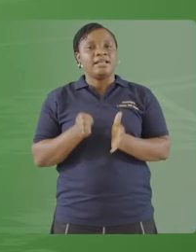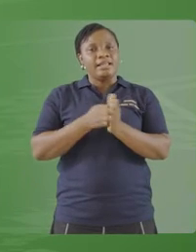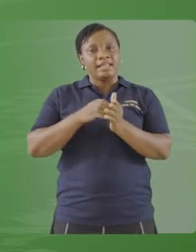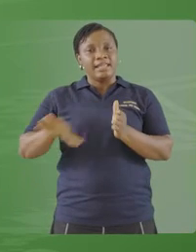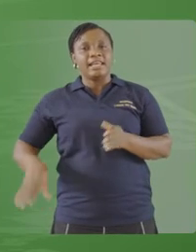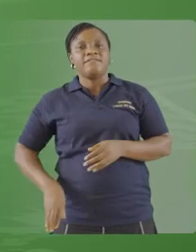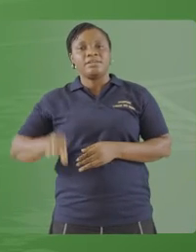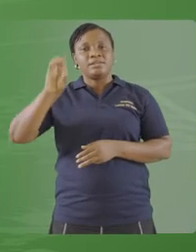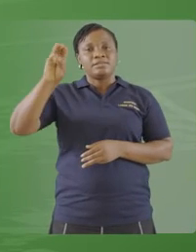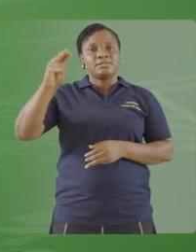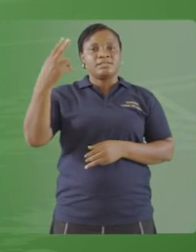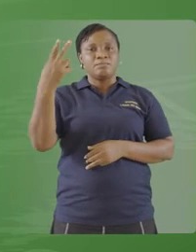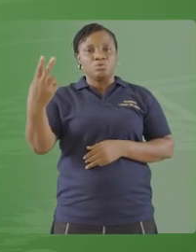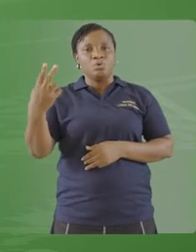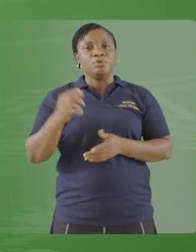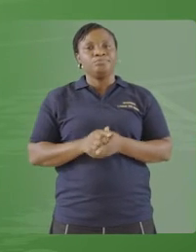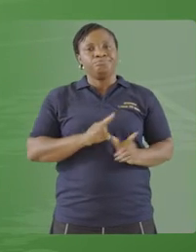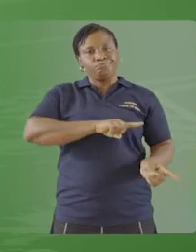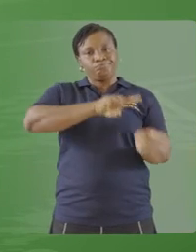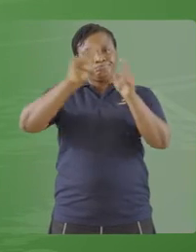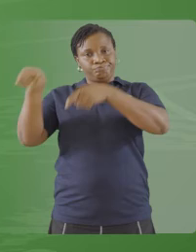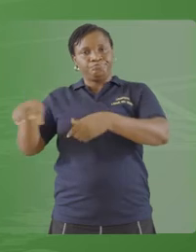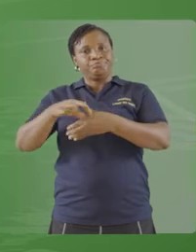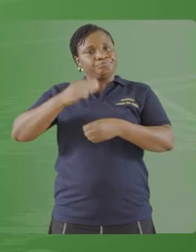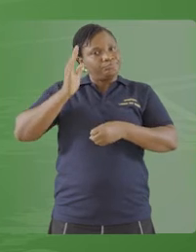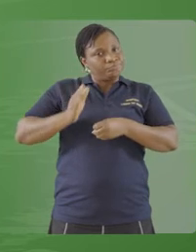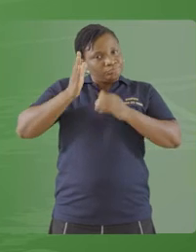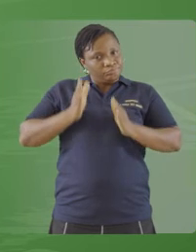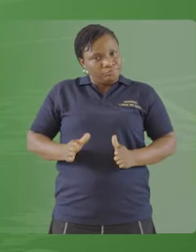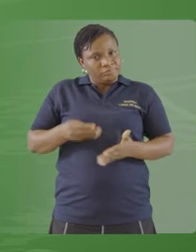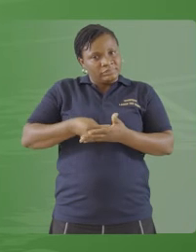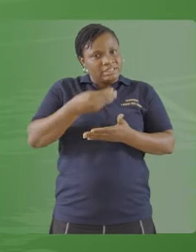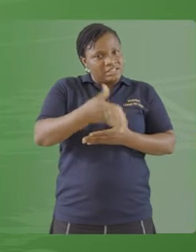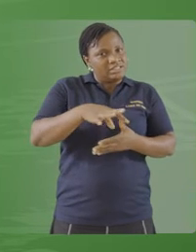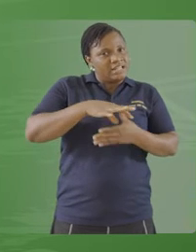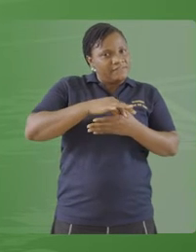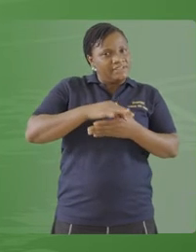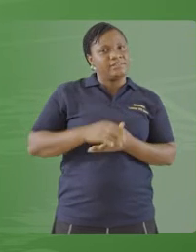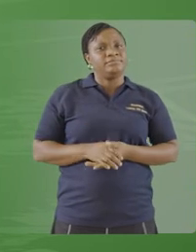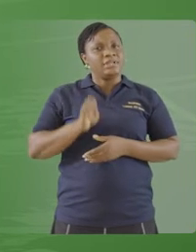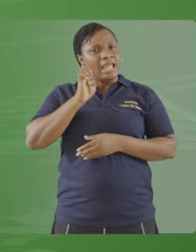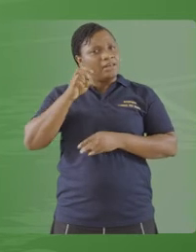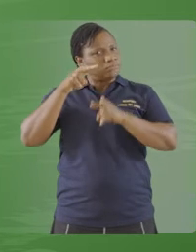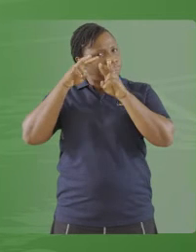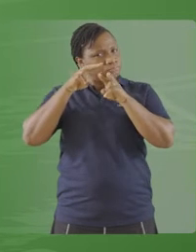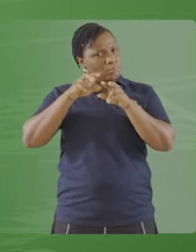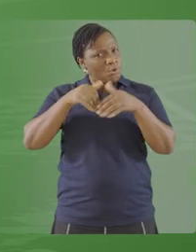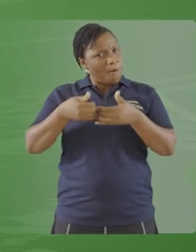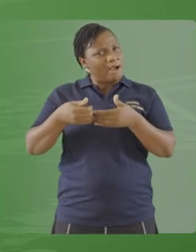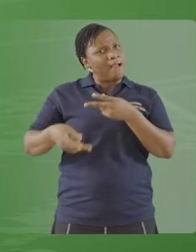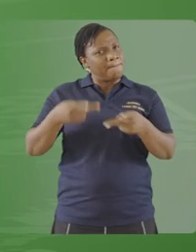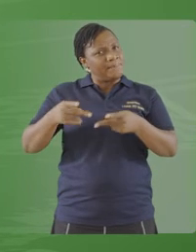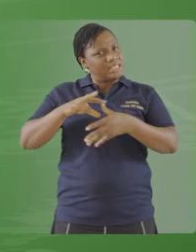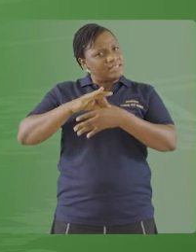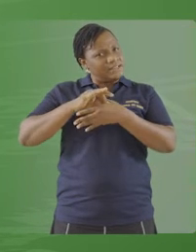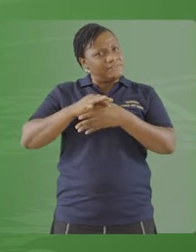Aya, élève de CM2, achète de la viande chez un boucher. Elle l'observe